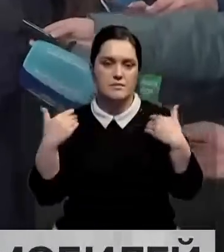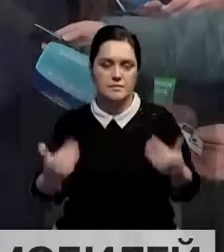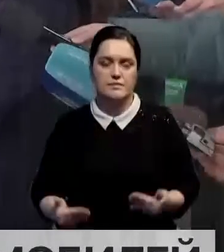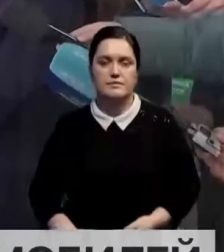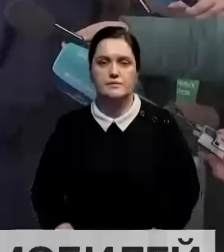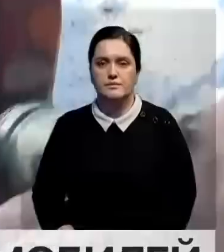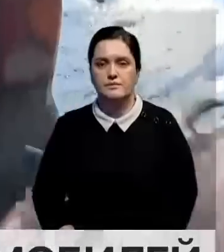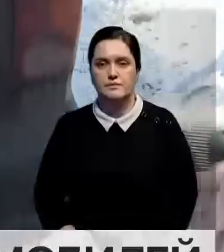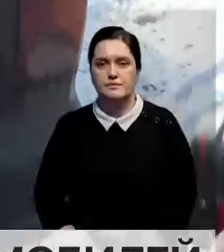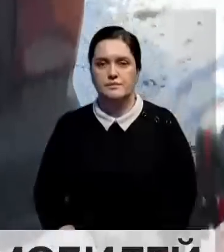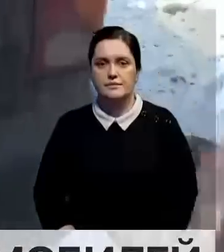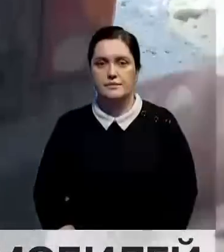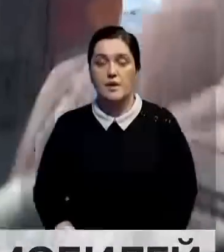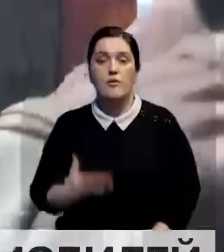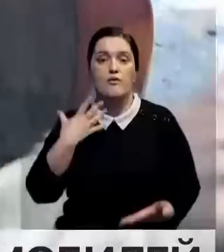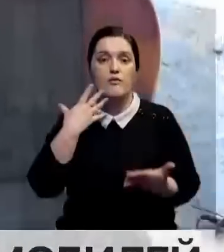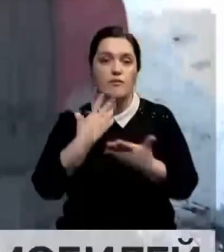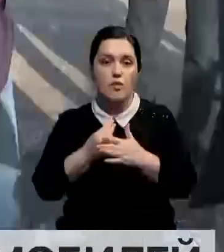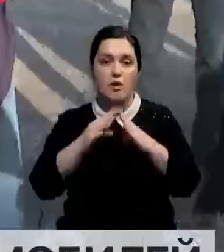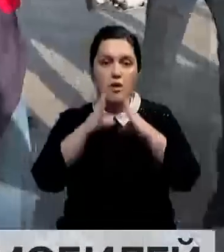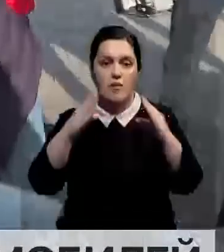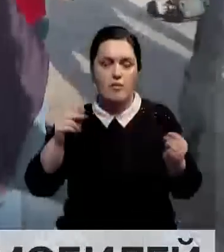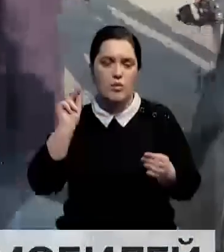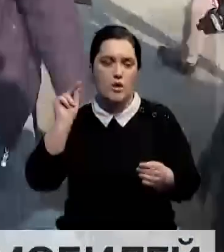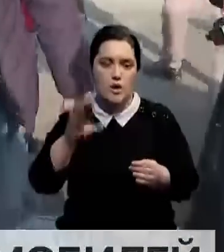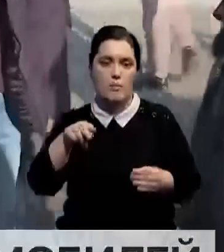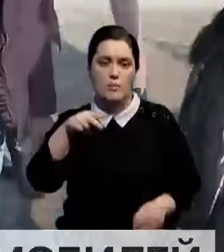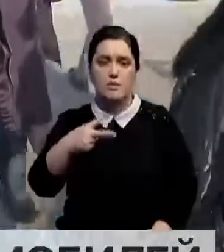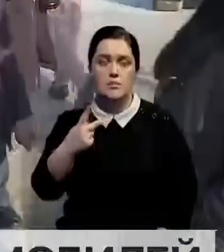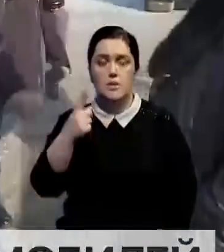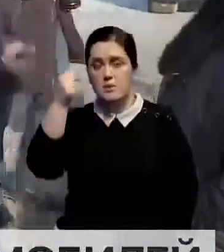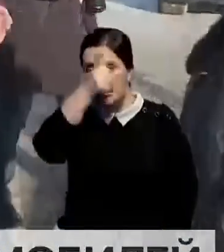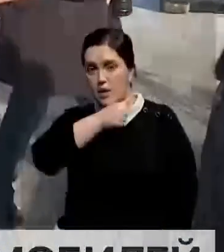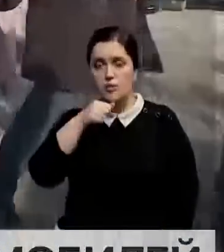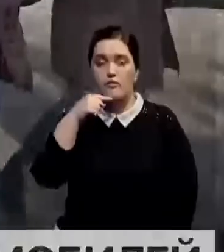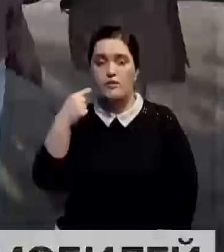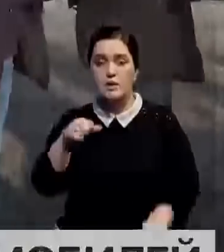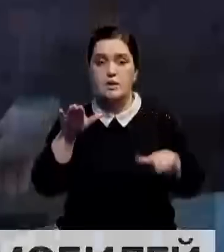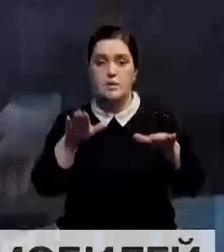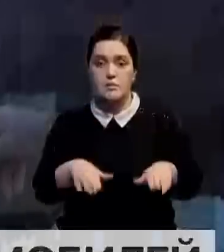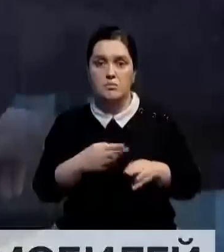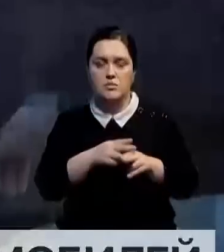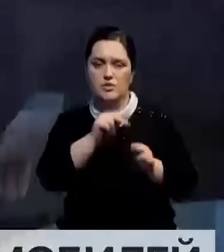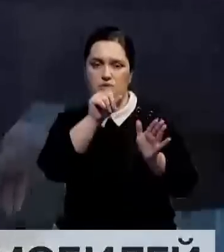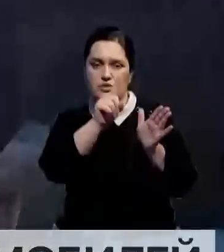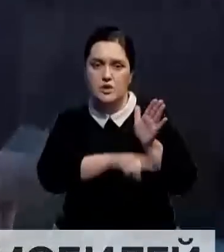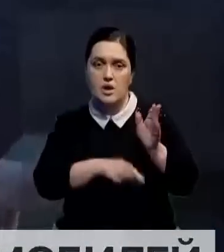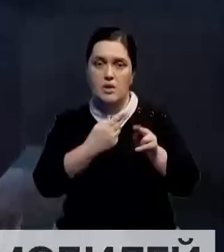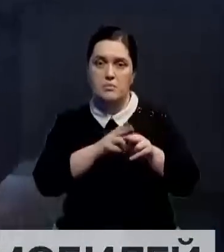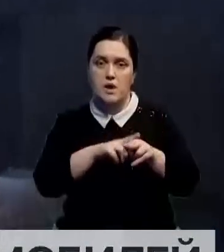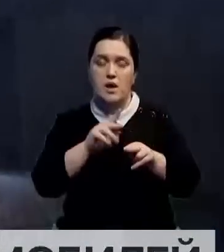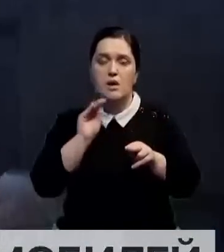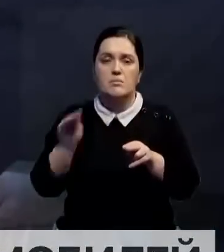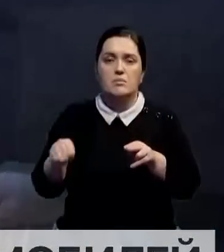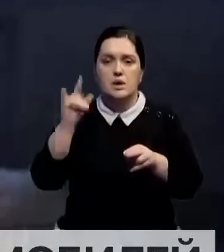поздравляю вас. Вот ваш техпаспорт. Свой автомобиль «Ардак» приобрел в 2021 году в России. Говорит, так выходило дешевле. Правда, поставить ее